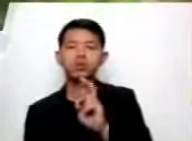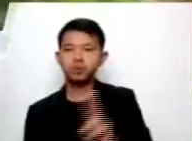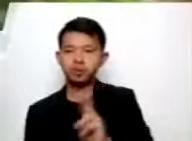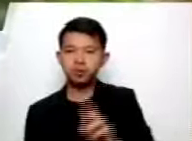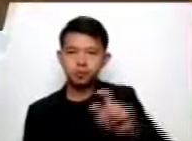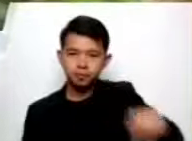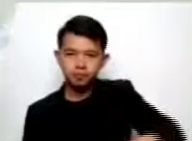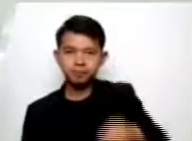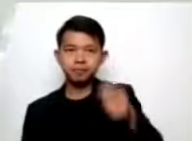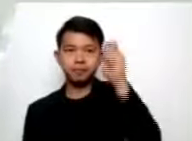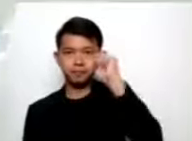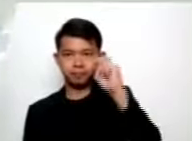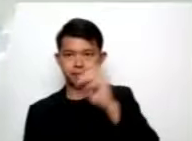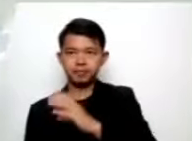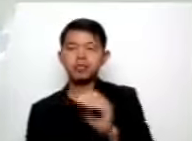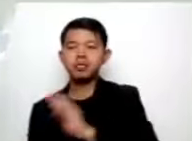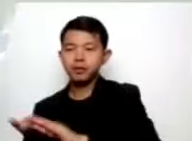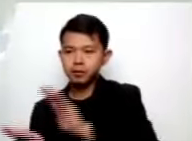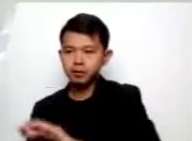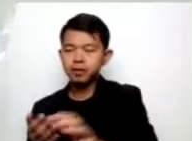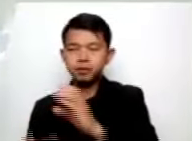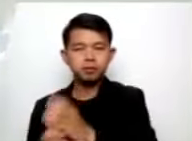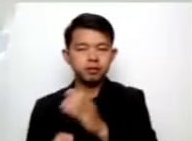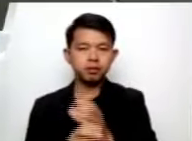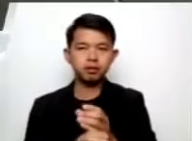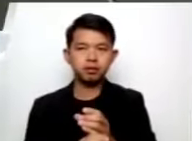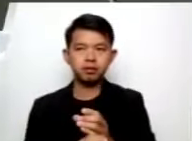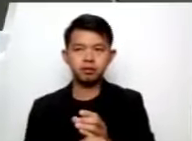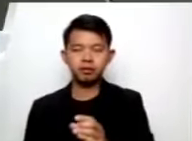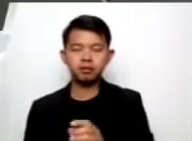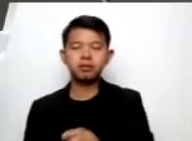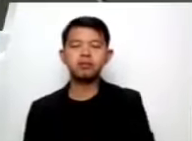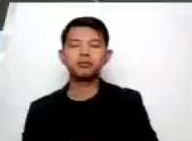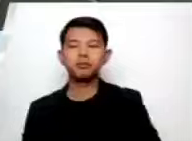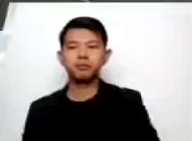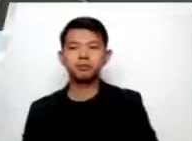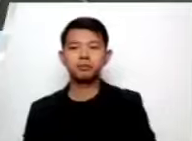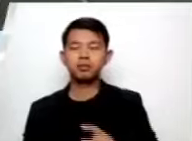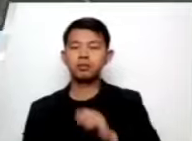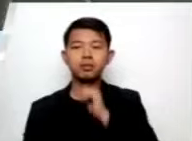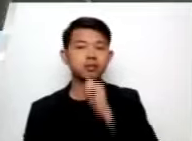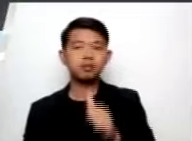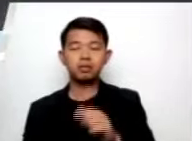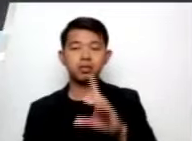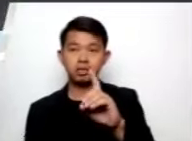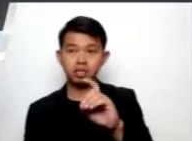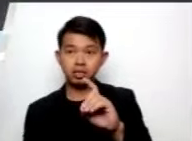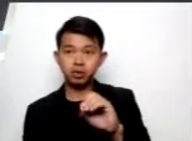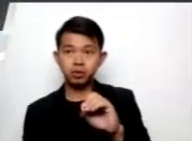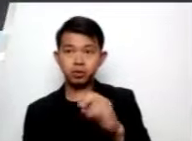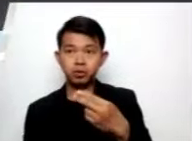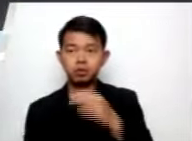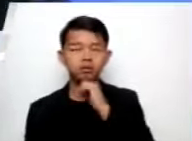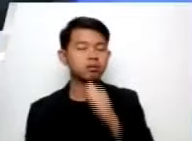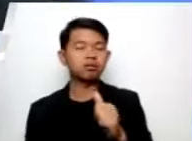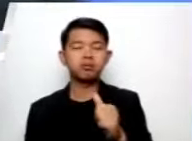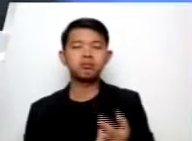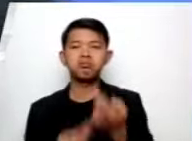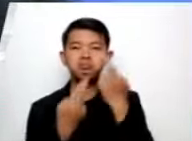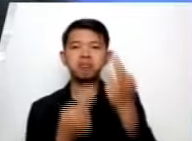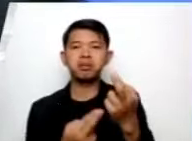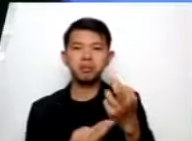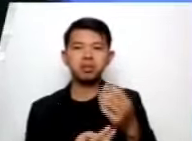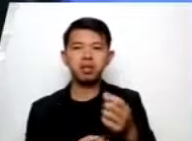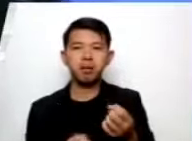paglilinis ng kotse. Ang Department of Health hindi inirerekomenda ang mas madalas na pagligo sa isang araw kahit matindi ang init. Mag-shower